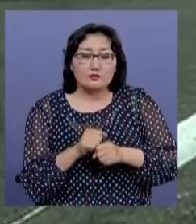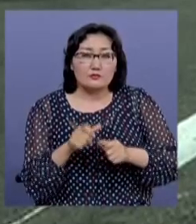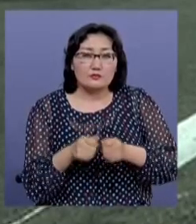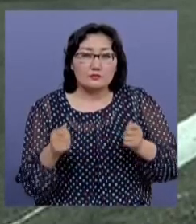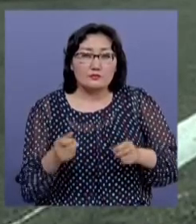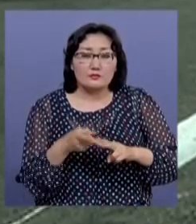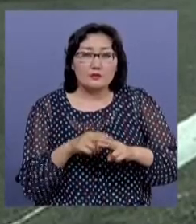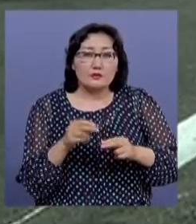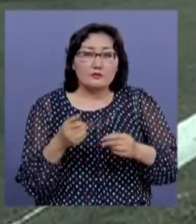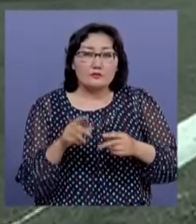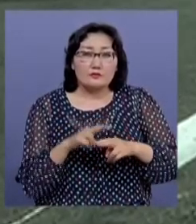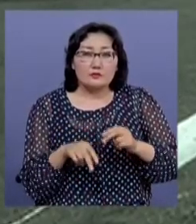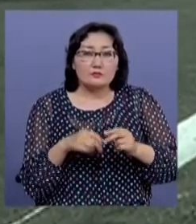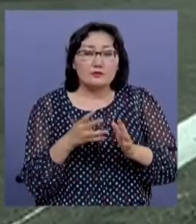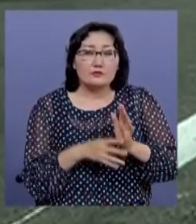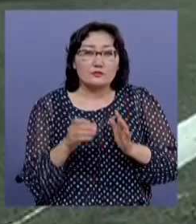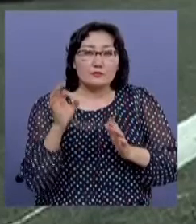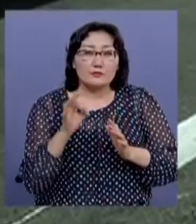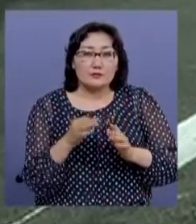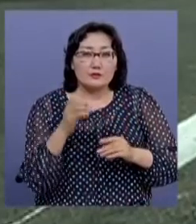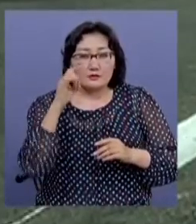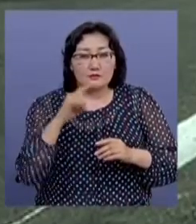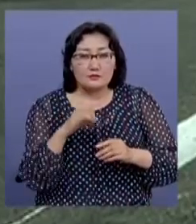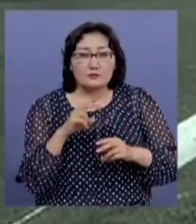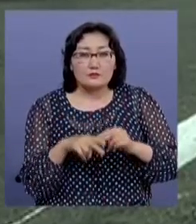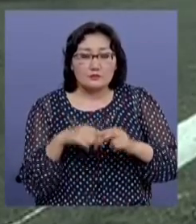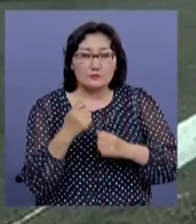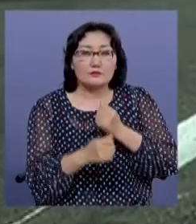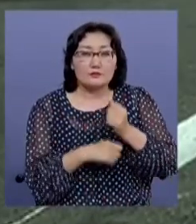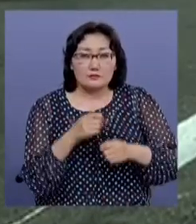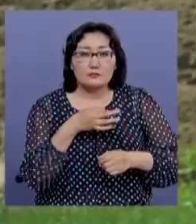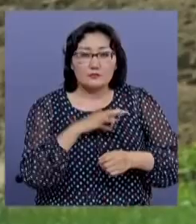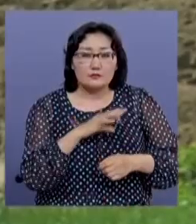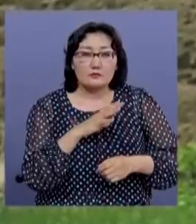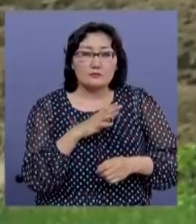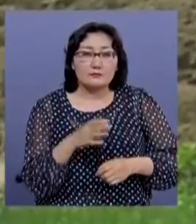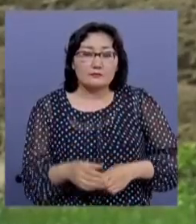Ал эстакаданы тұрғызуға 90% қазақстандық құрылыс материалы пайдаланылған.